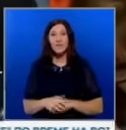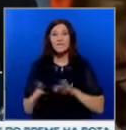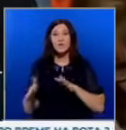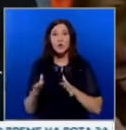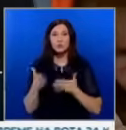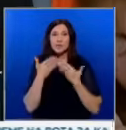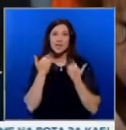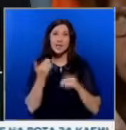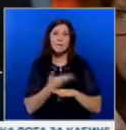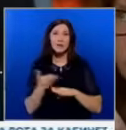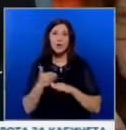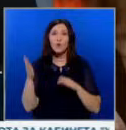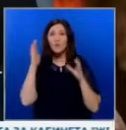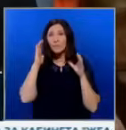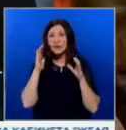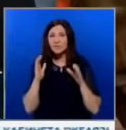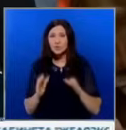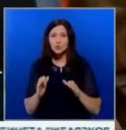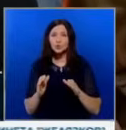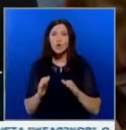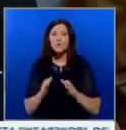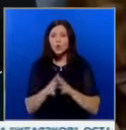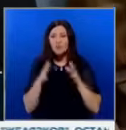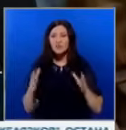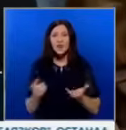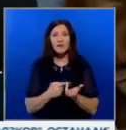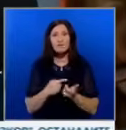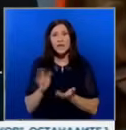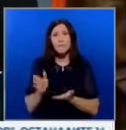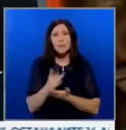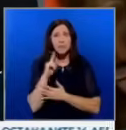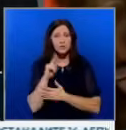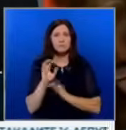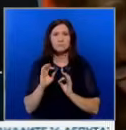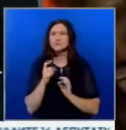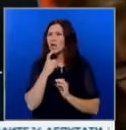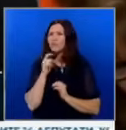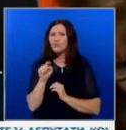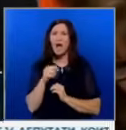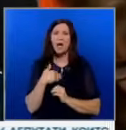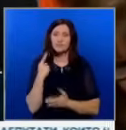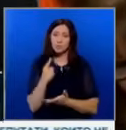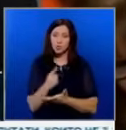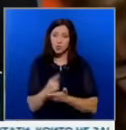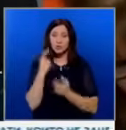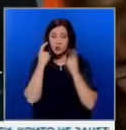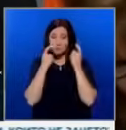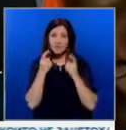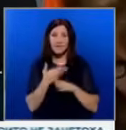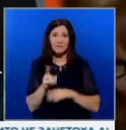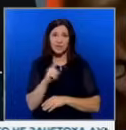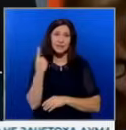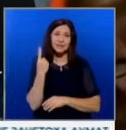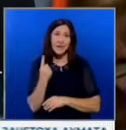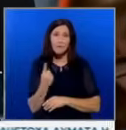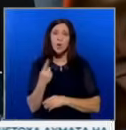да няма редовно правителство расте със всеки изминал ден. Затова аз съм длъжен да се съобразявам вече не само